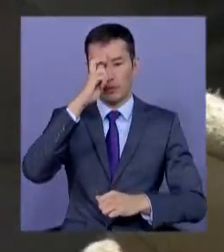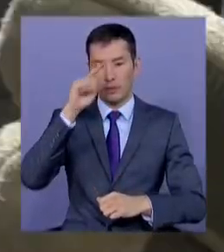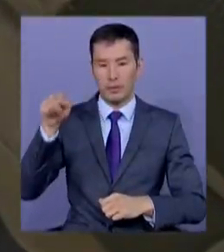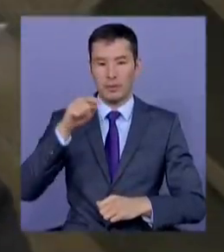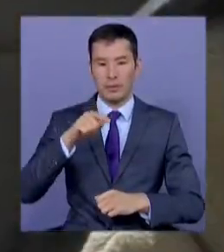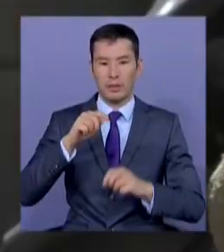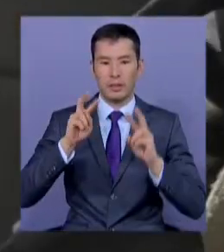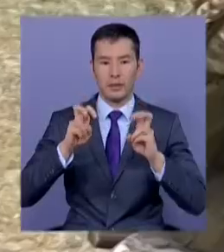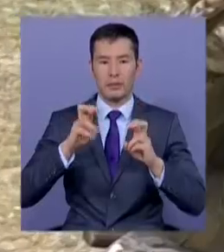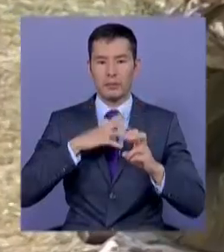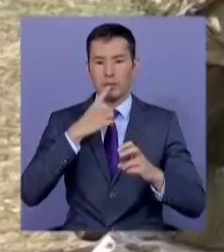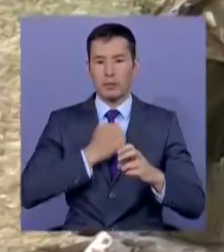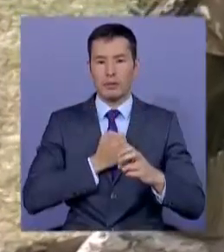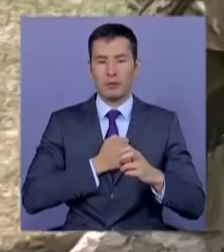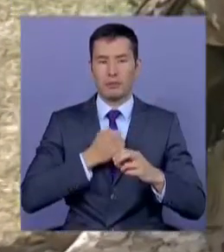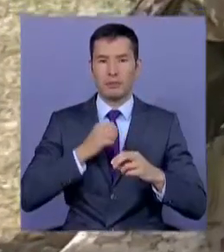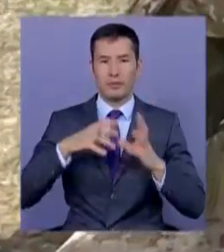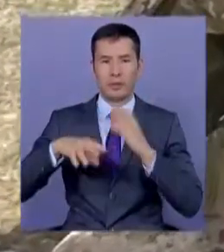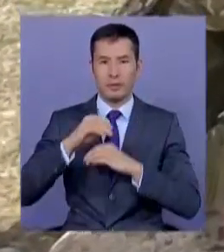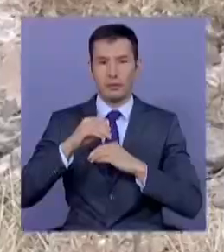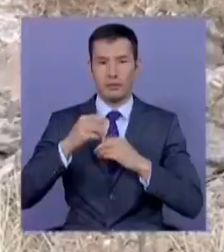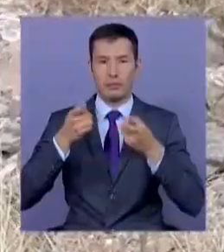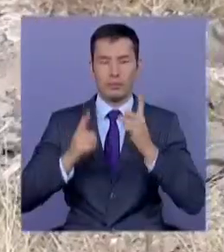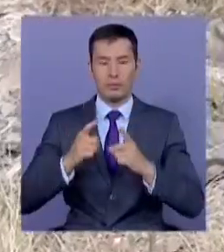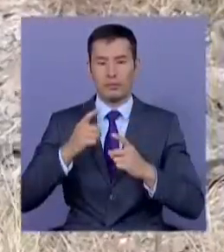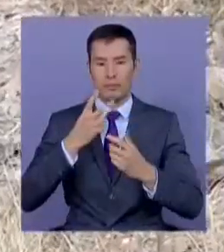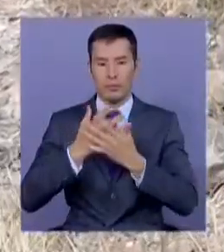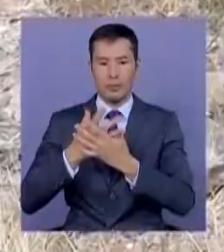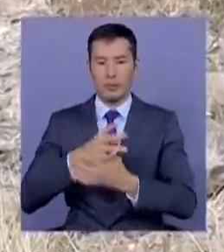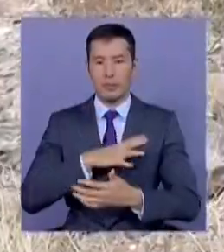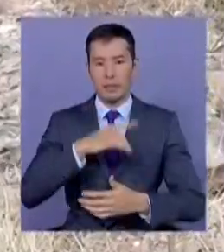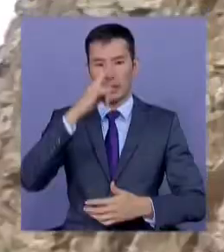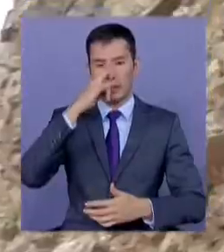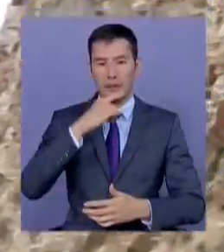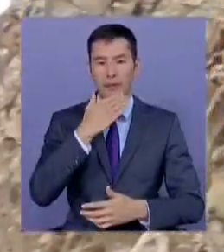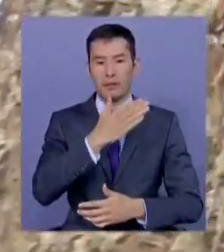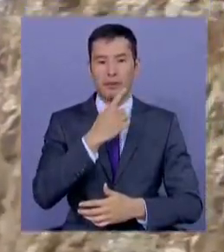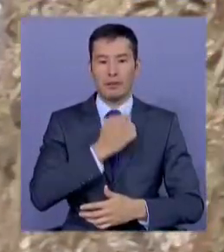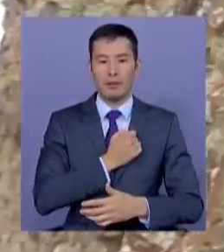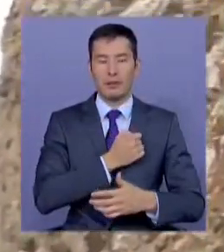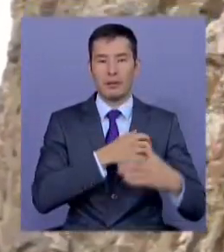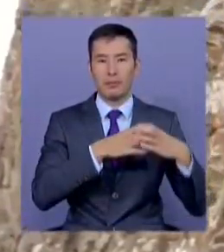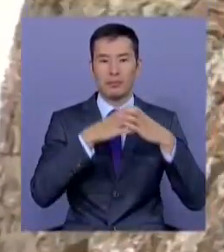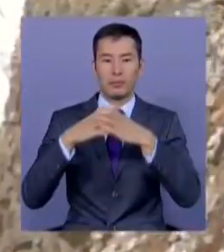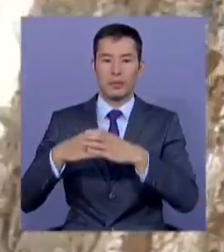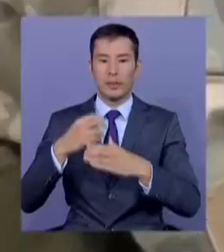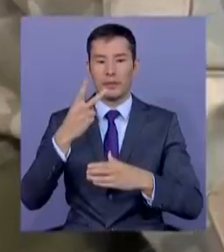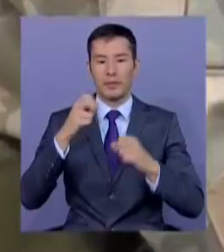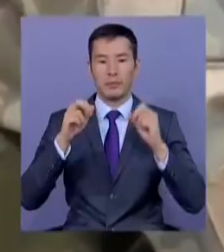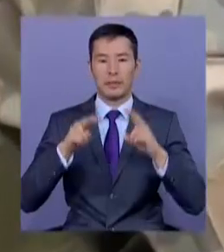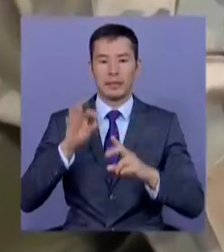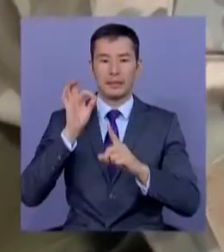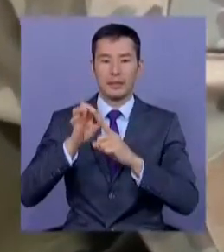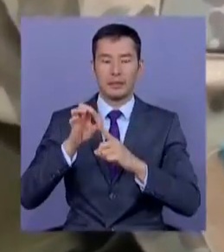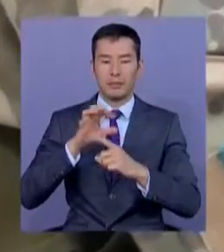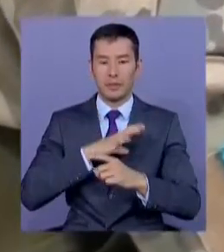шынайы жауынгерлік әзірлігін, үйлесімділігін бағалауға мүмкіндік берді. Қазақстан қарулы күштерінің атынан оқу-жаттығуға екі арнайы мақсаттағы